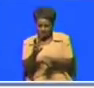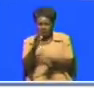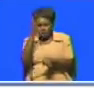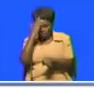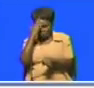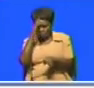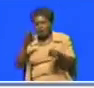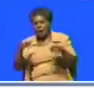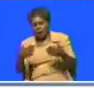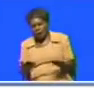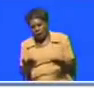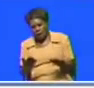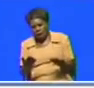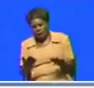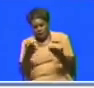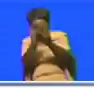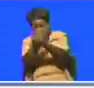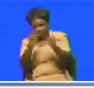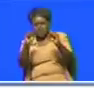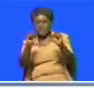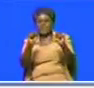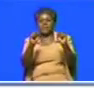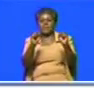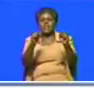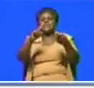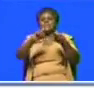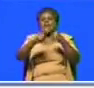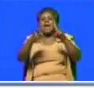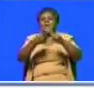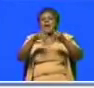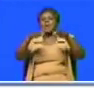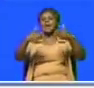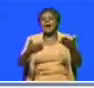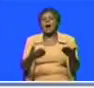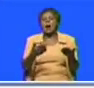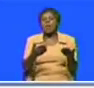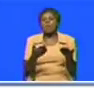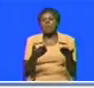kwamba mkuu rais kiwango chake cha vitisho ni